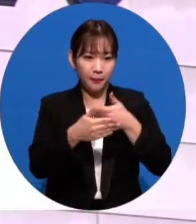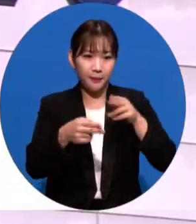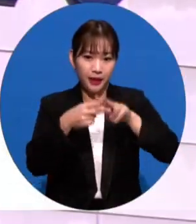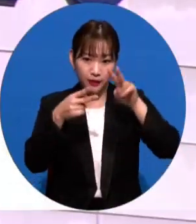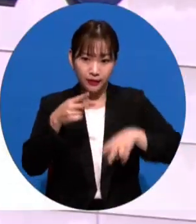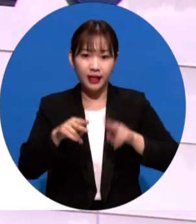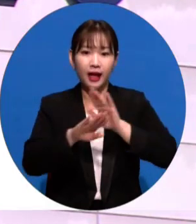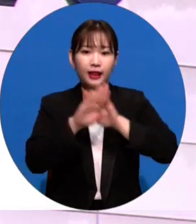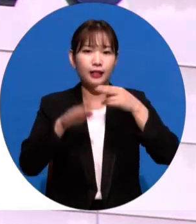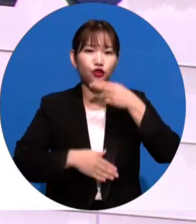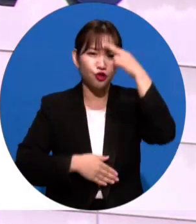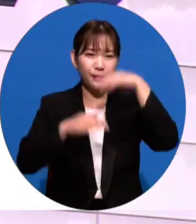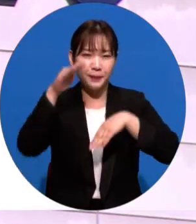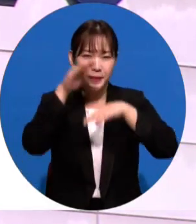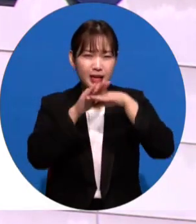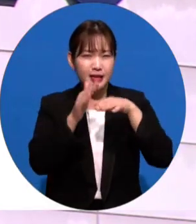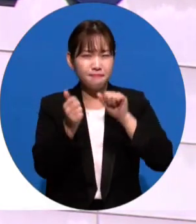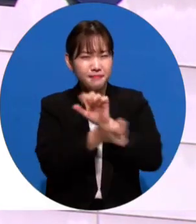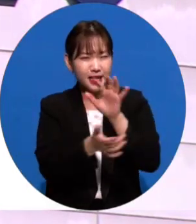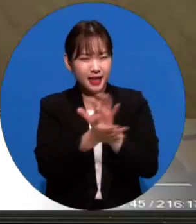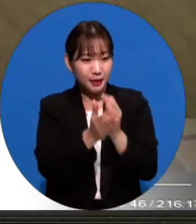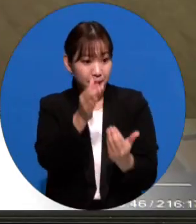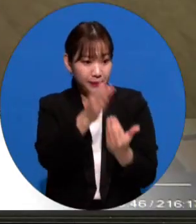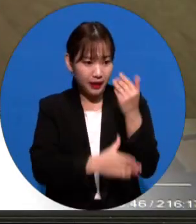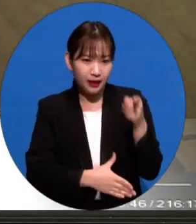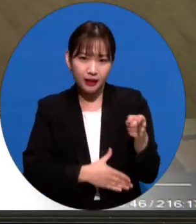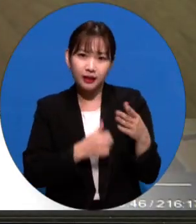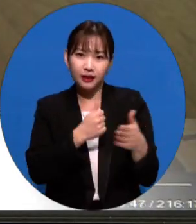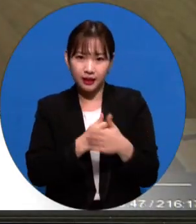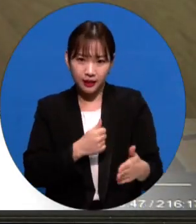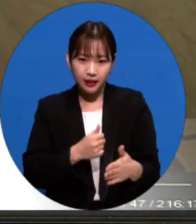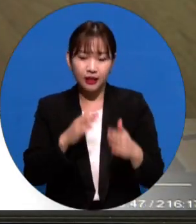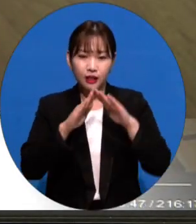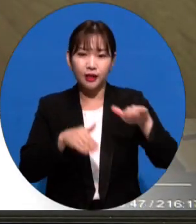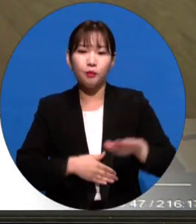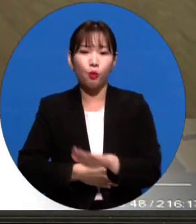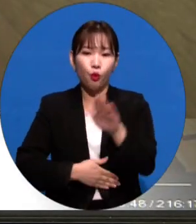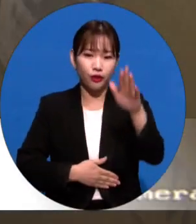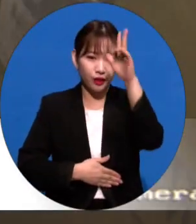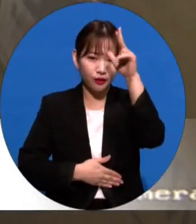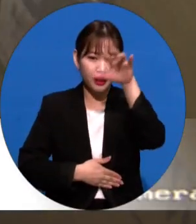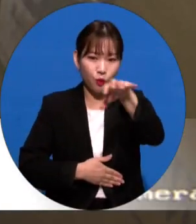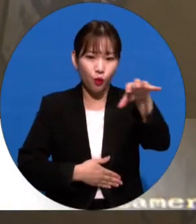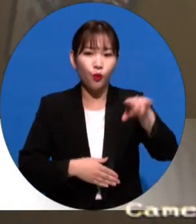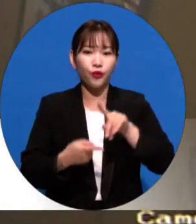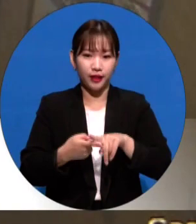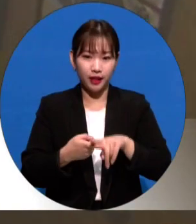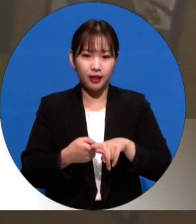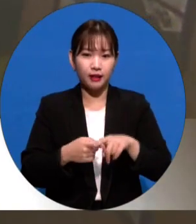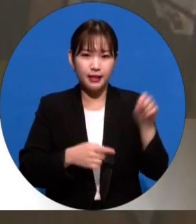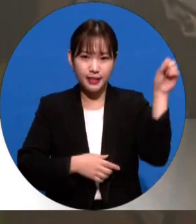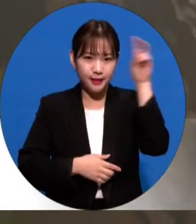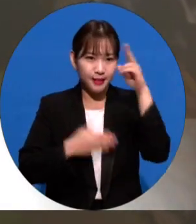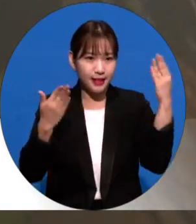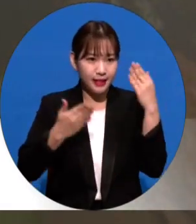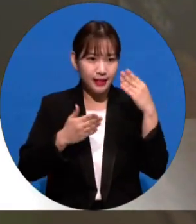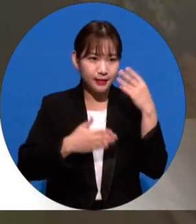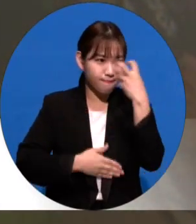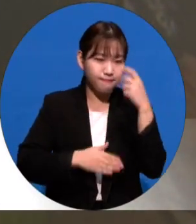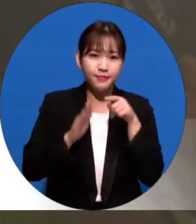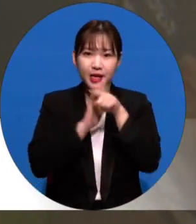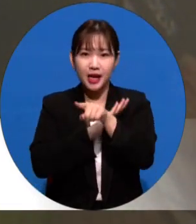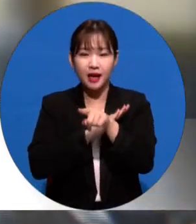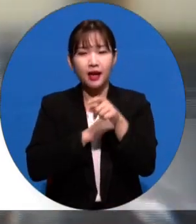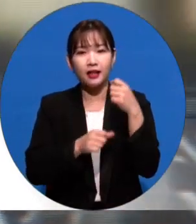형사들이 대낮에 술에 취해 난동을 부린 사학권이 발생함에 따라 돈의 모든 경찰서를 대회상으로 불시근무 점검을